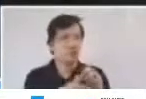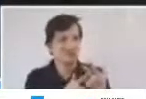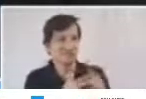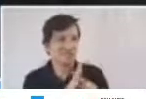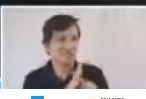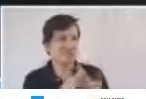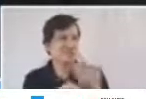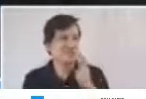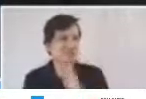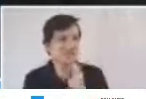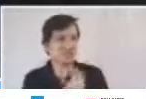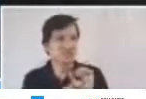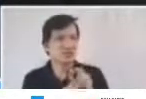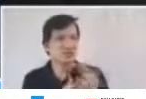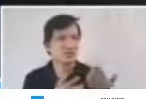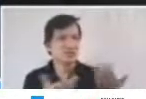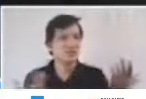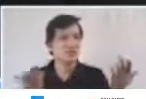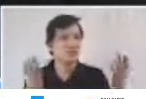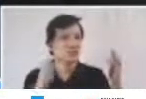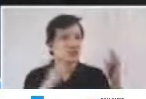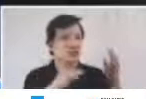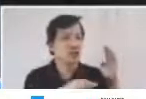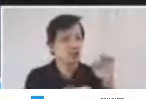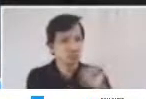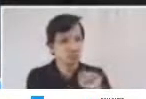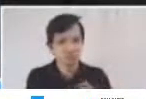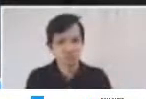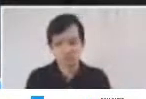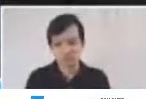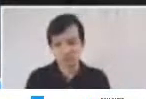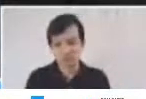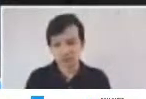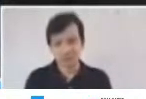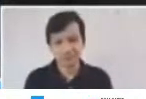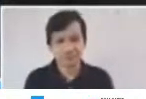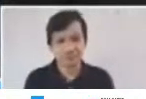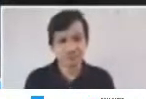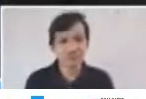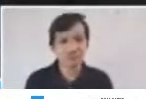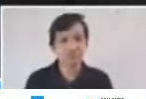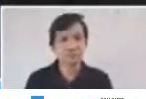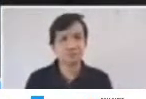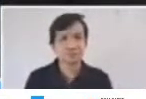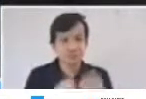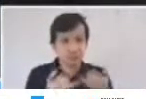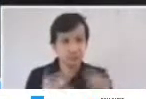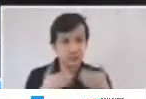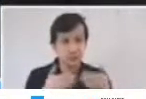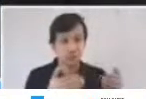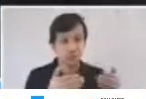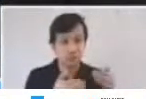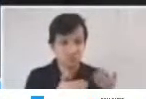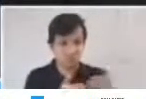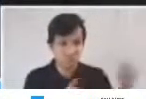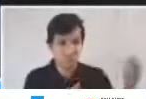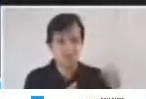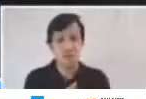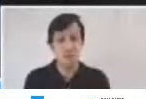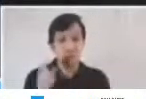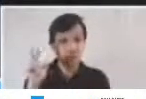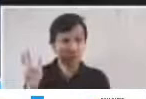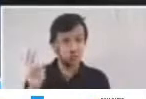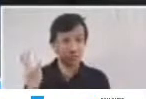na may taas presyo ang mga bisikleta at yung mga gadget po gaya ng laptops at mga tablets? Paano